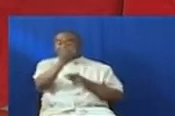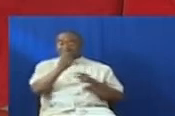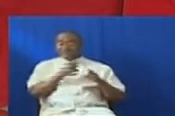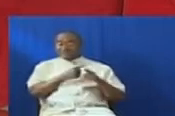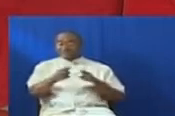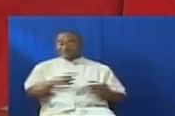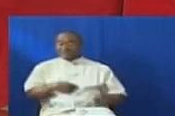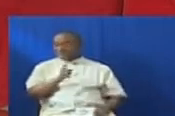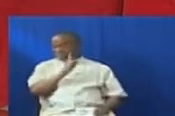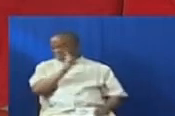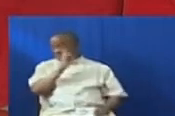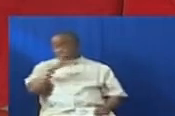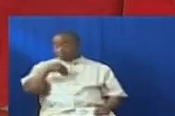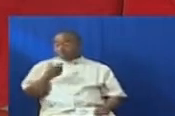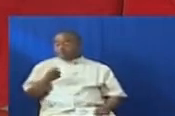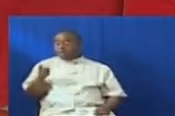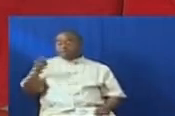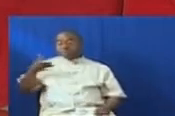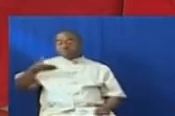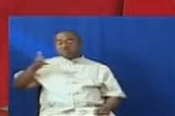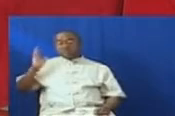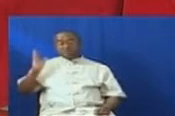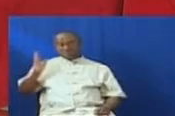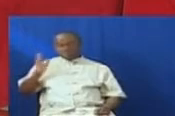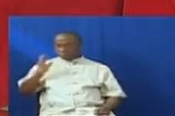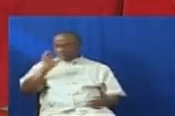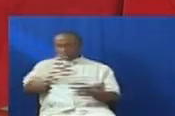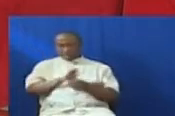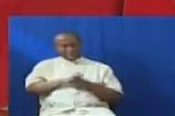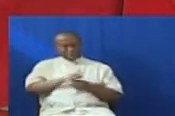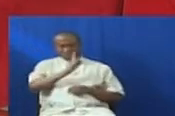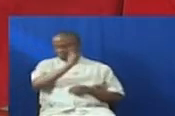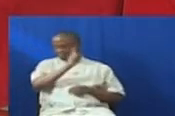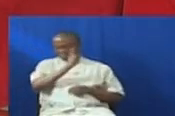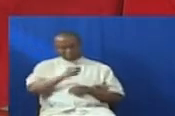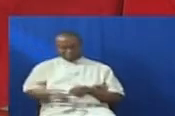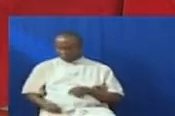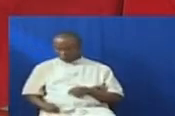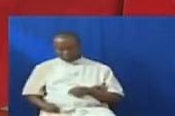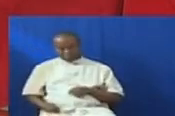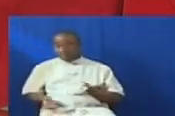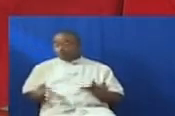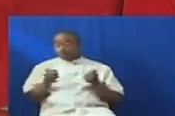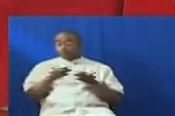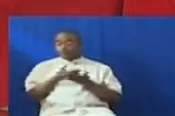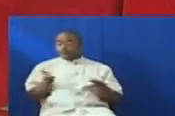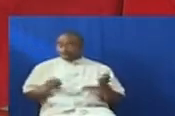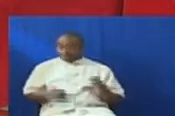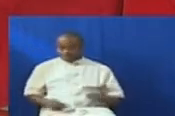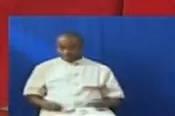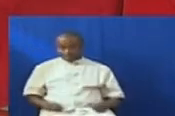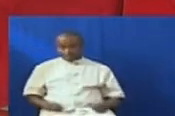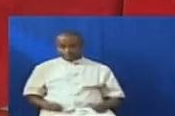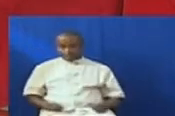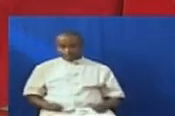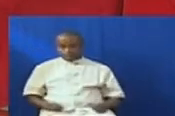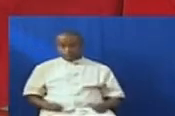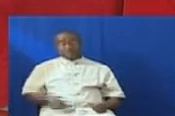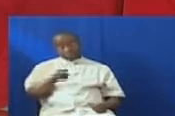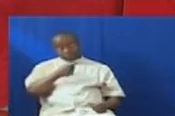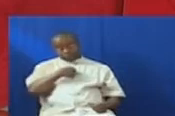baadaye aendelee kuidai serikali kidogo kidogo. Uwezo huo hawana.